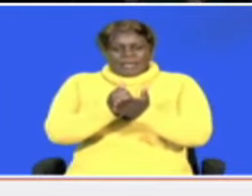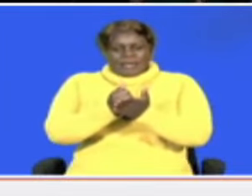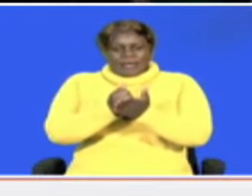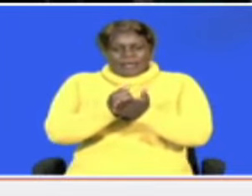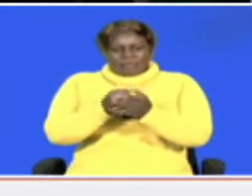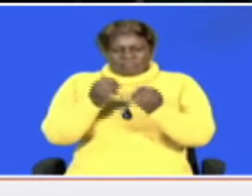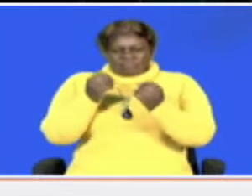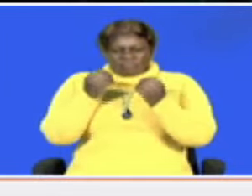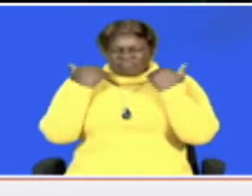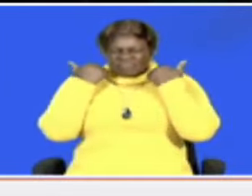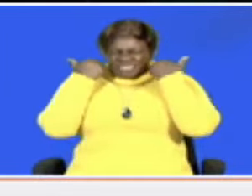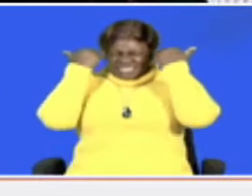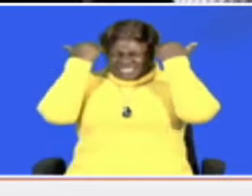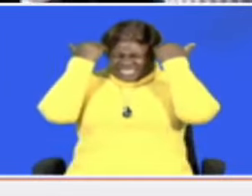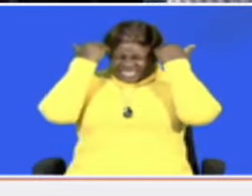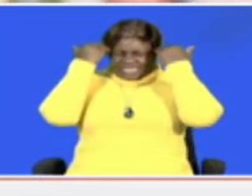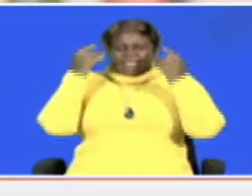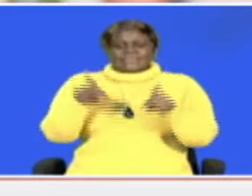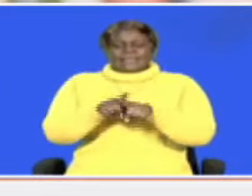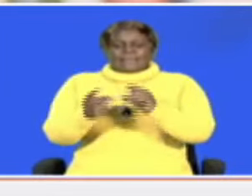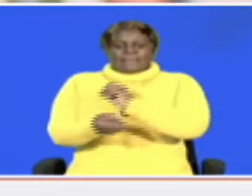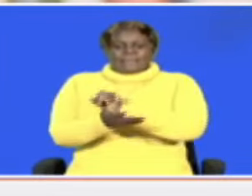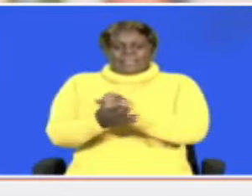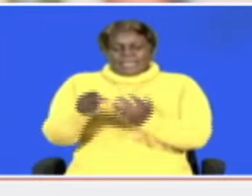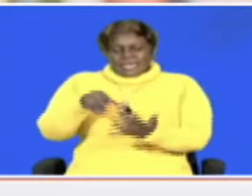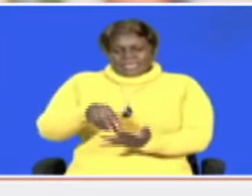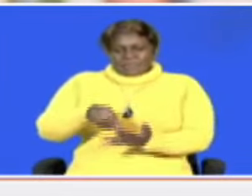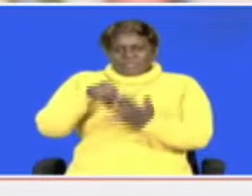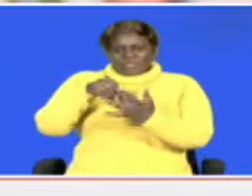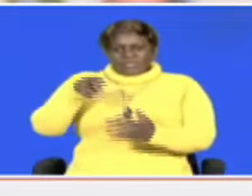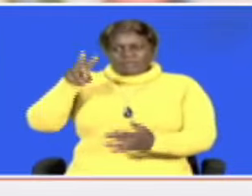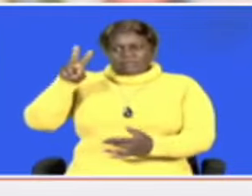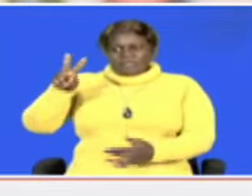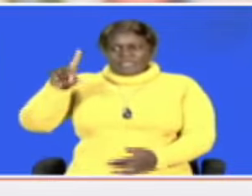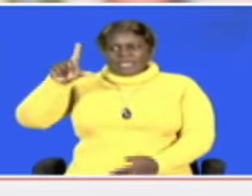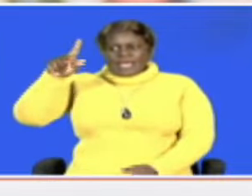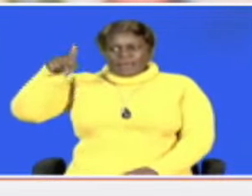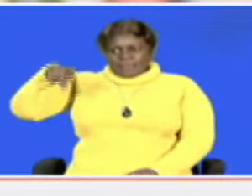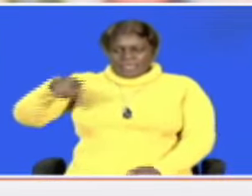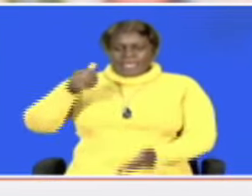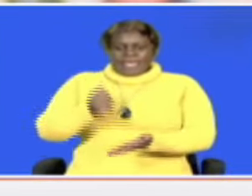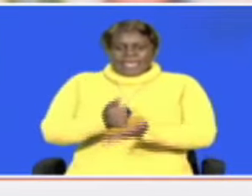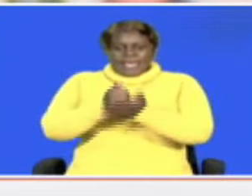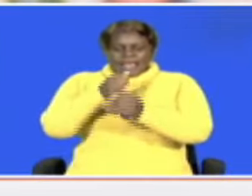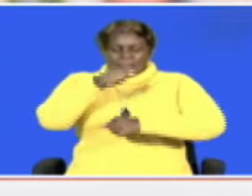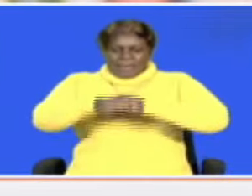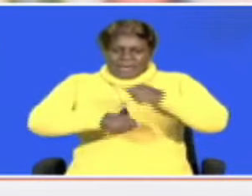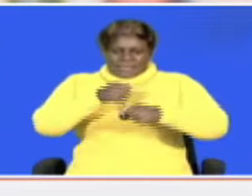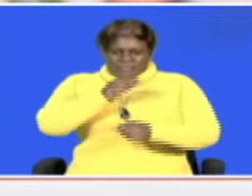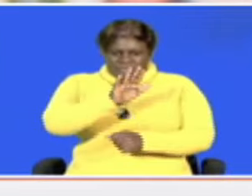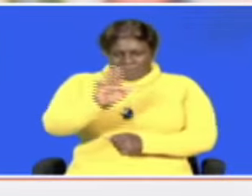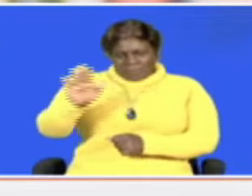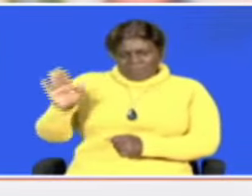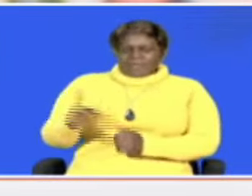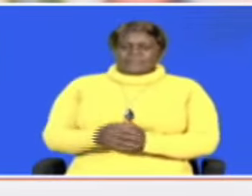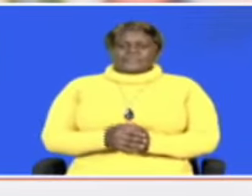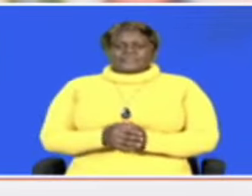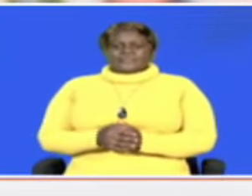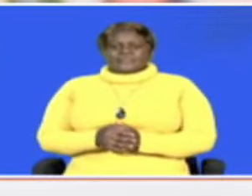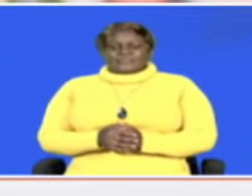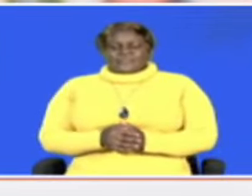la mawazo, anavyosimulia Emery. Sana sana BLP inanisaidia sana kwa hizo activities hayo.